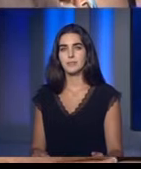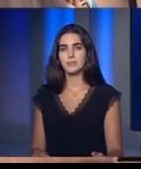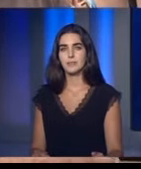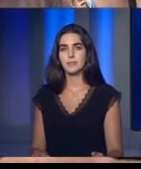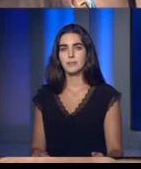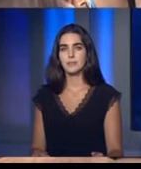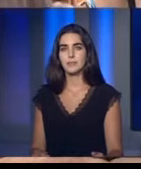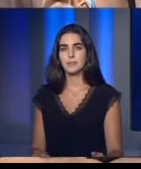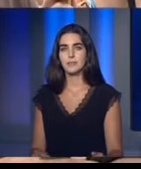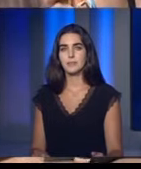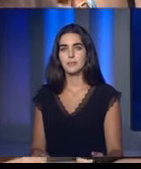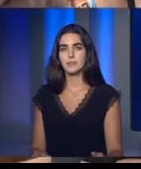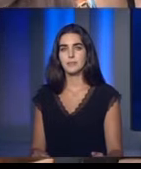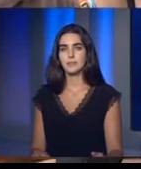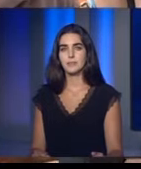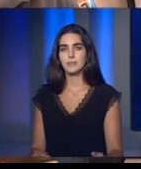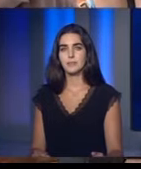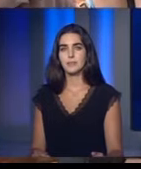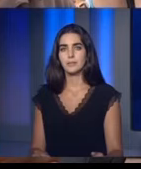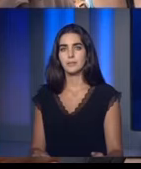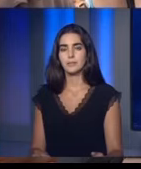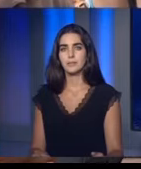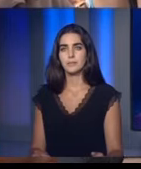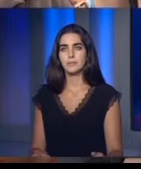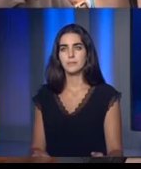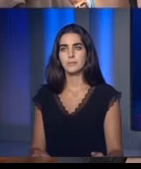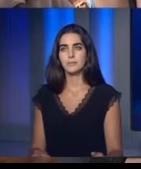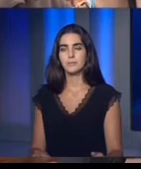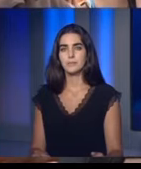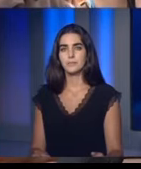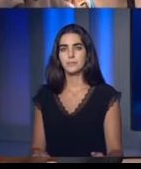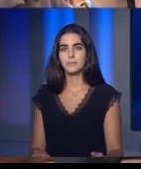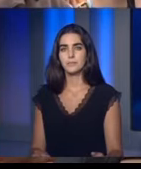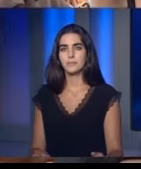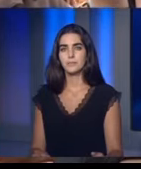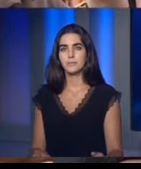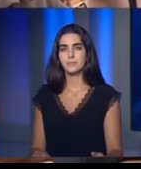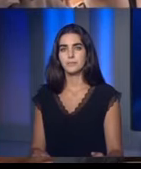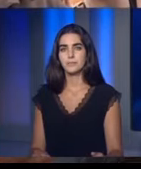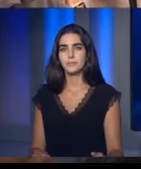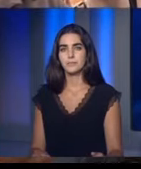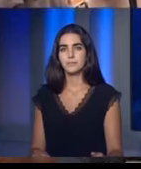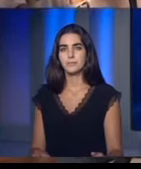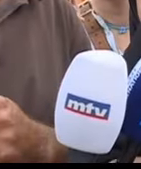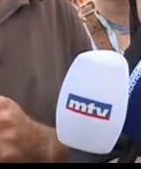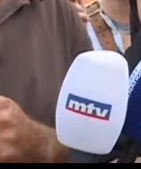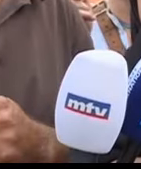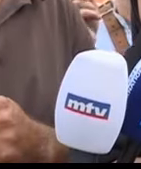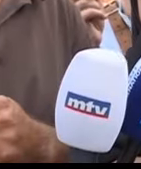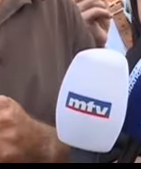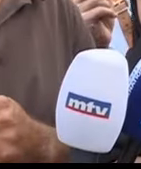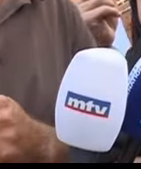الحجار لإلغاء مفاعيل قرارات سلفه عويدات بحق البيطار